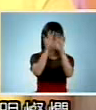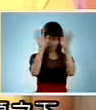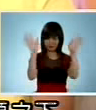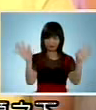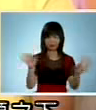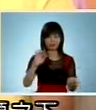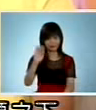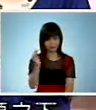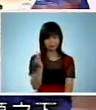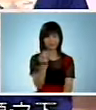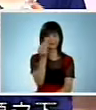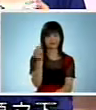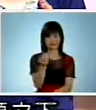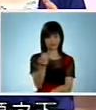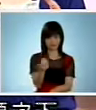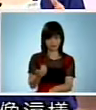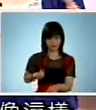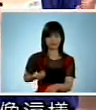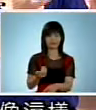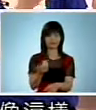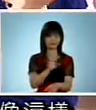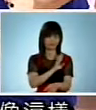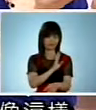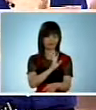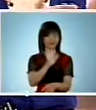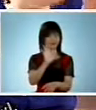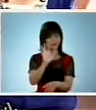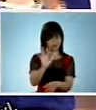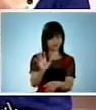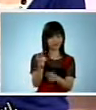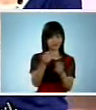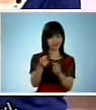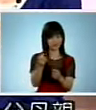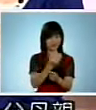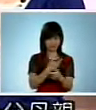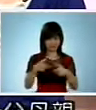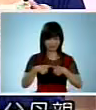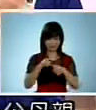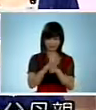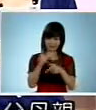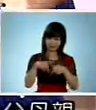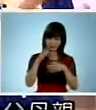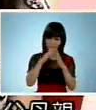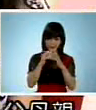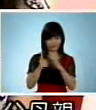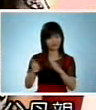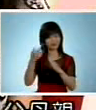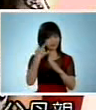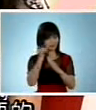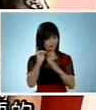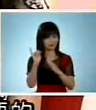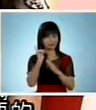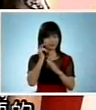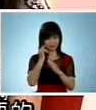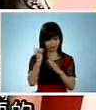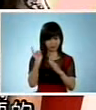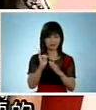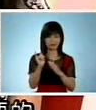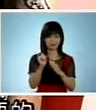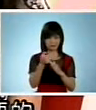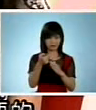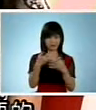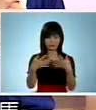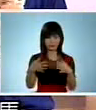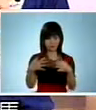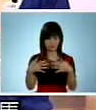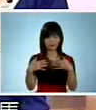烂。但是啊，这个前提之下，当然要有一个像这样这么有耐心、有爱心的家长、父母亲啊。可是最重